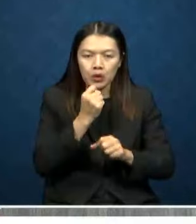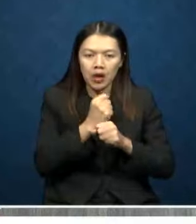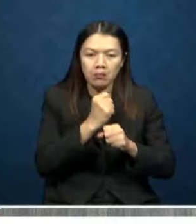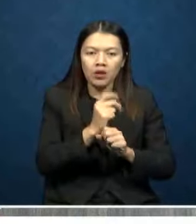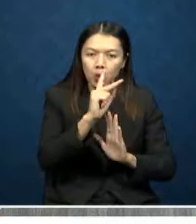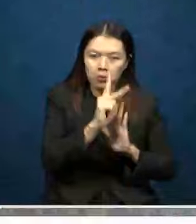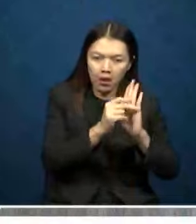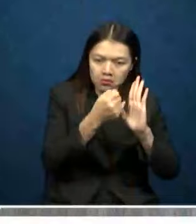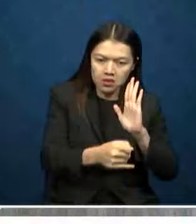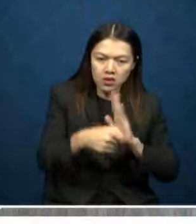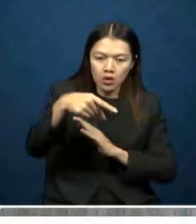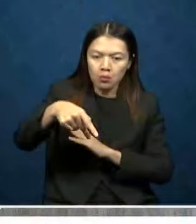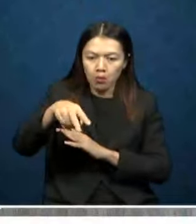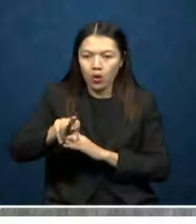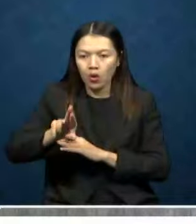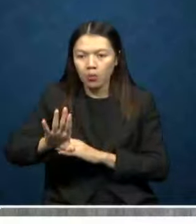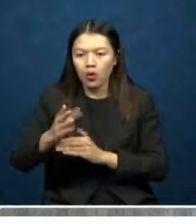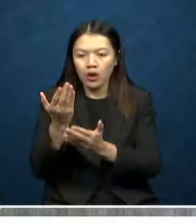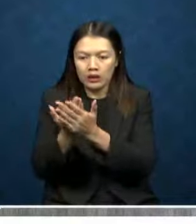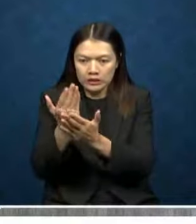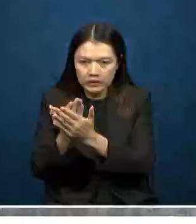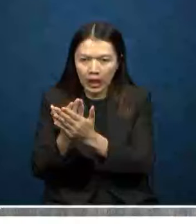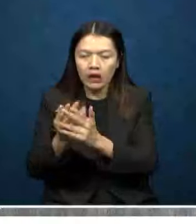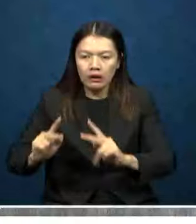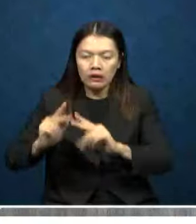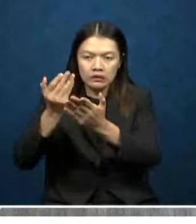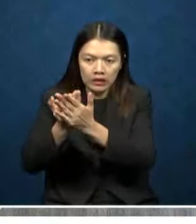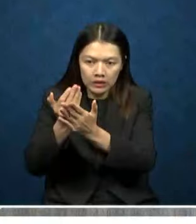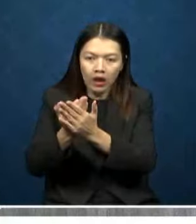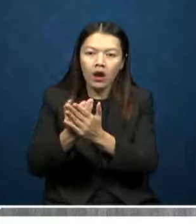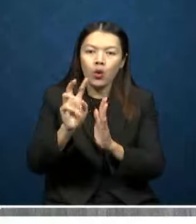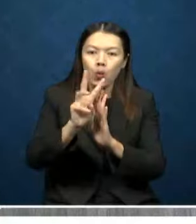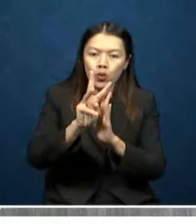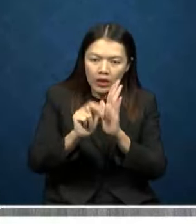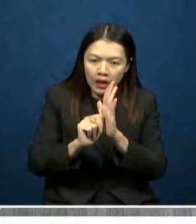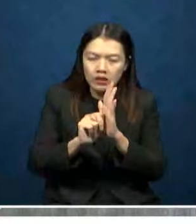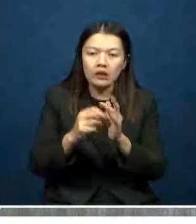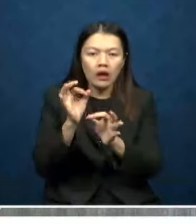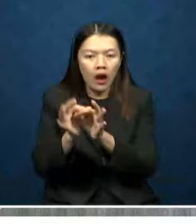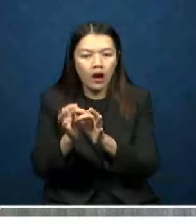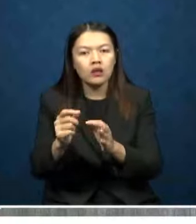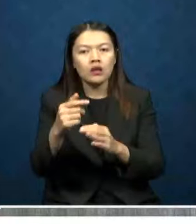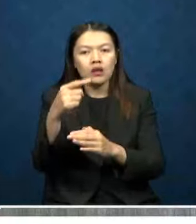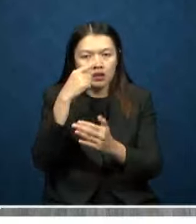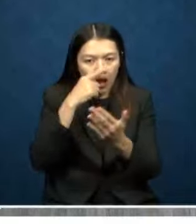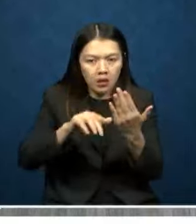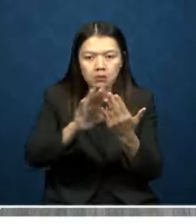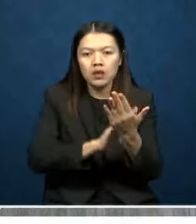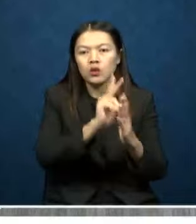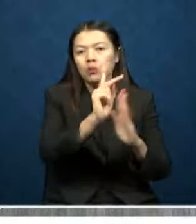กฎหมายทั้งพระราบัญญัติการเงินการคลังพระราบัญญัติวินัยการเงินการคลังพระบัญญัติธนาคารแห่งประเทศไทยและ